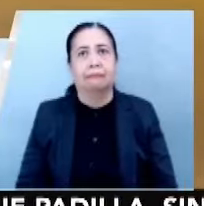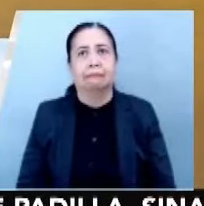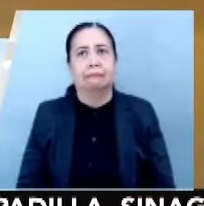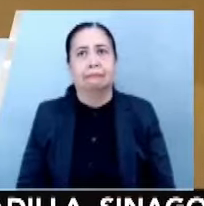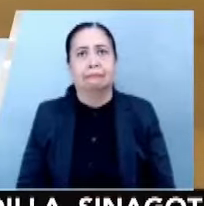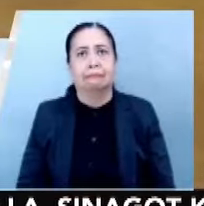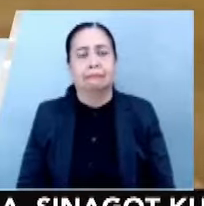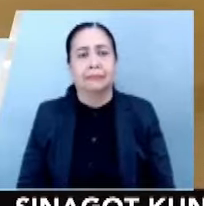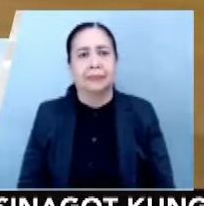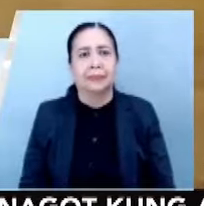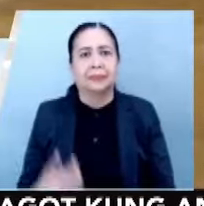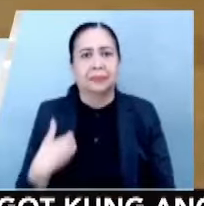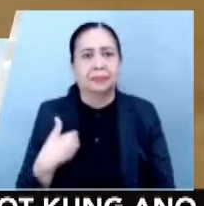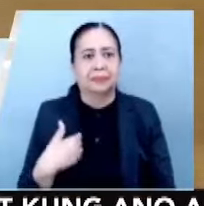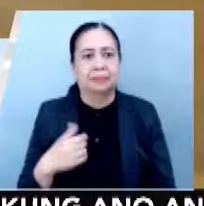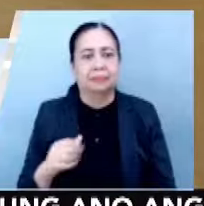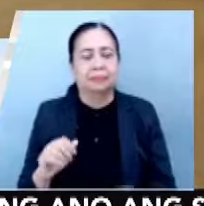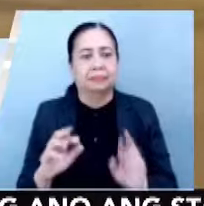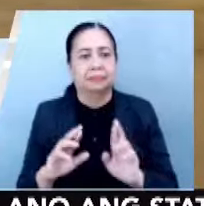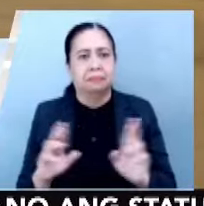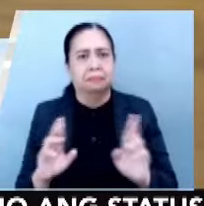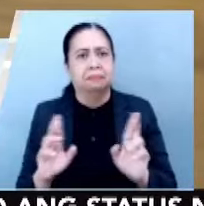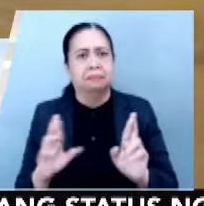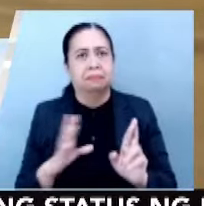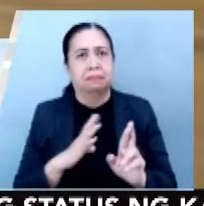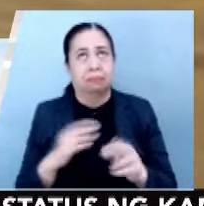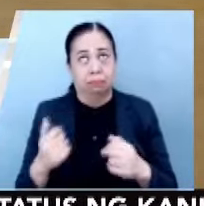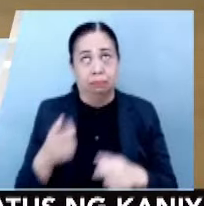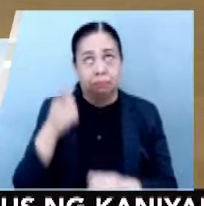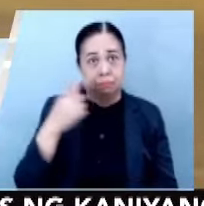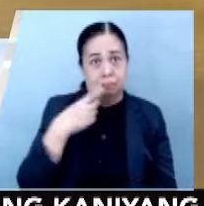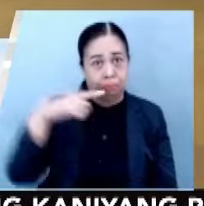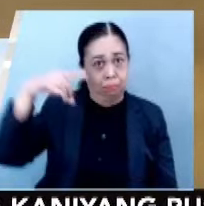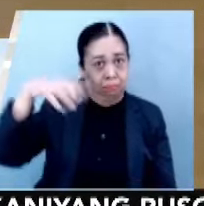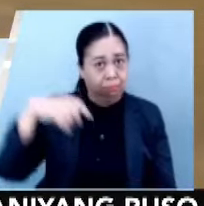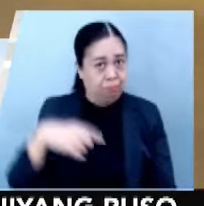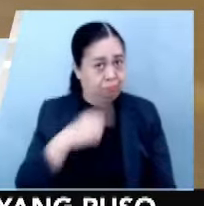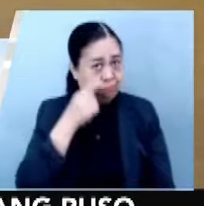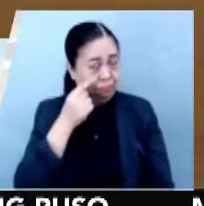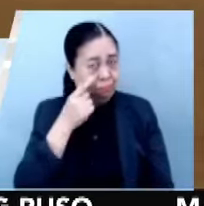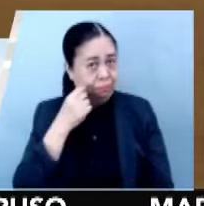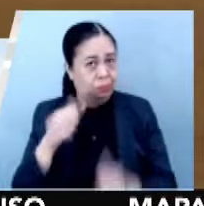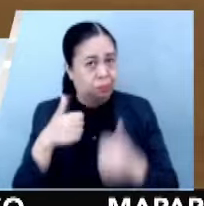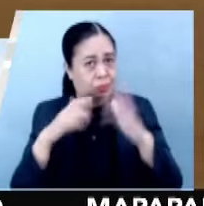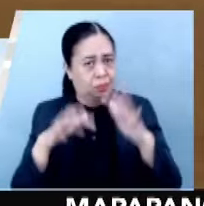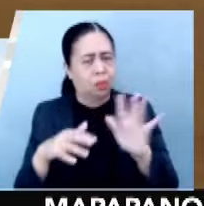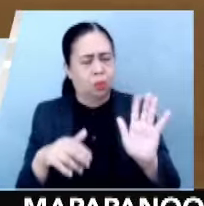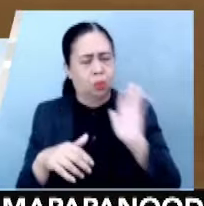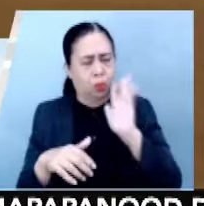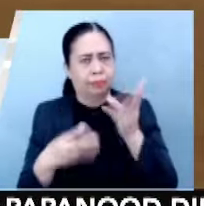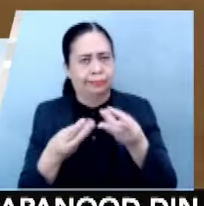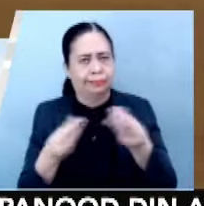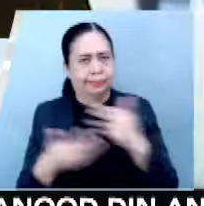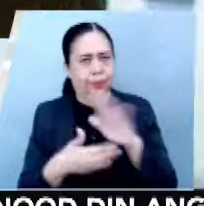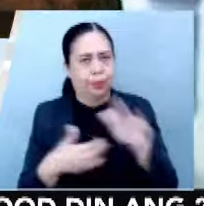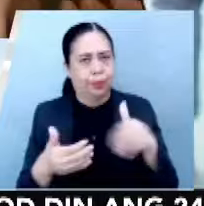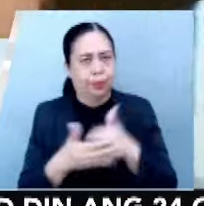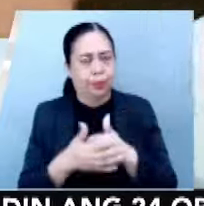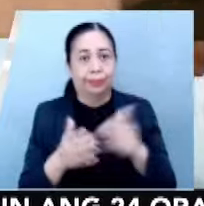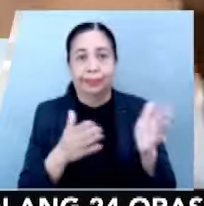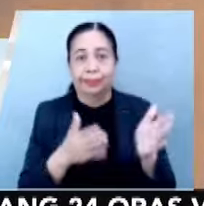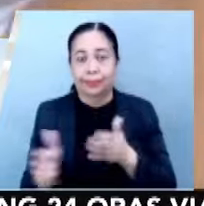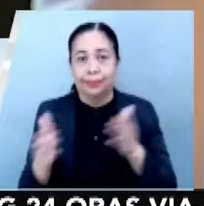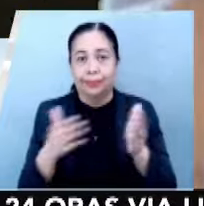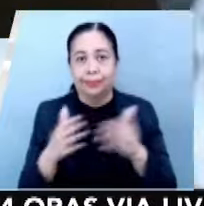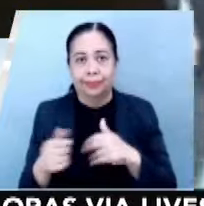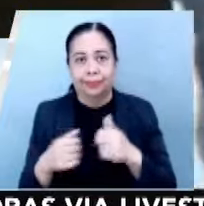tumutulo? Ready na. Sir, ready ba yun? Tumutulo? Ma-address lahat yan. Sa gitna ng paghahanda, ang pagtitiyak